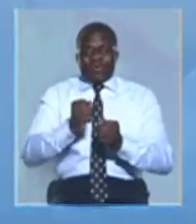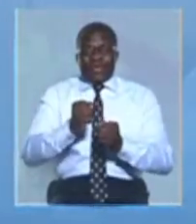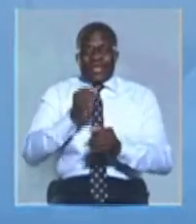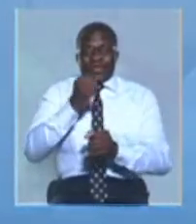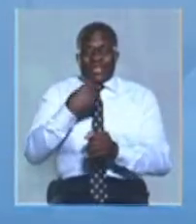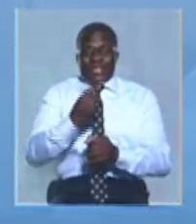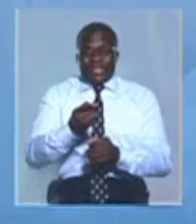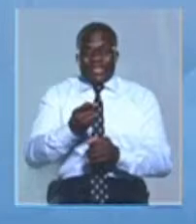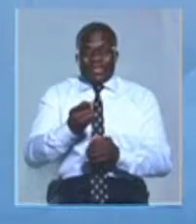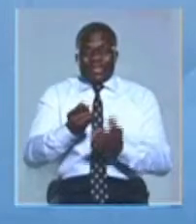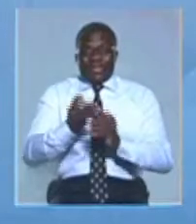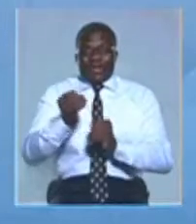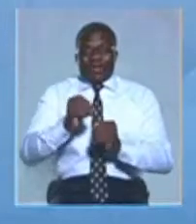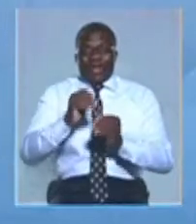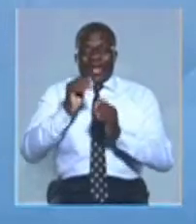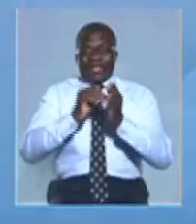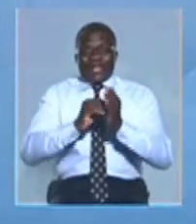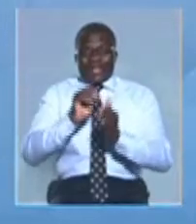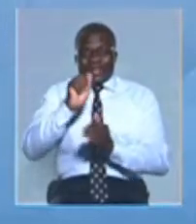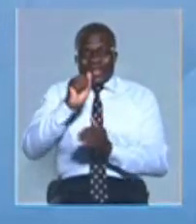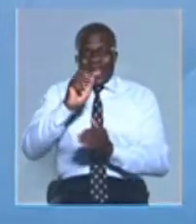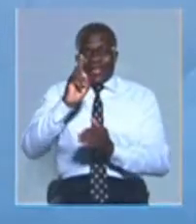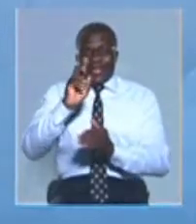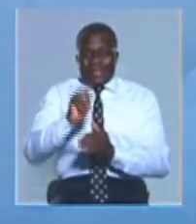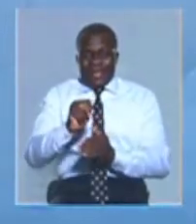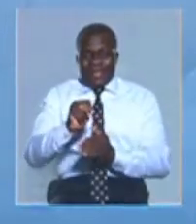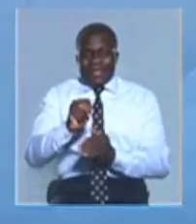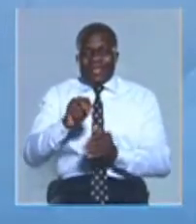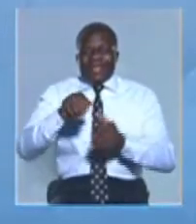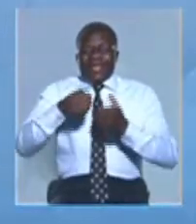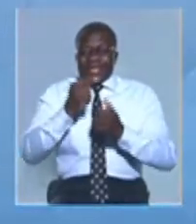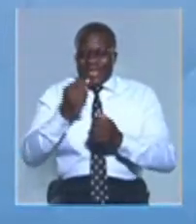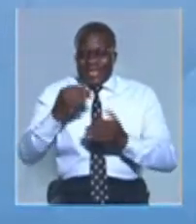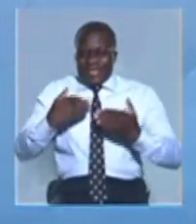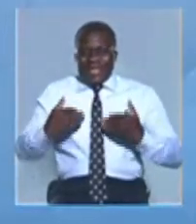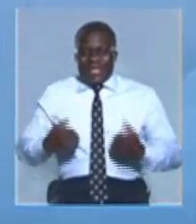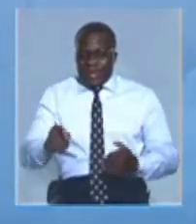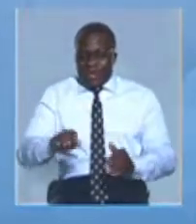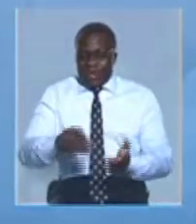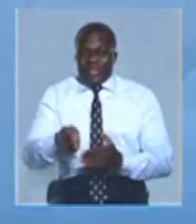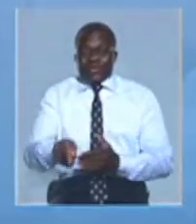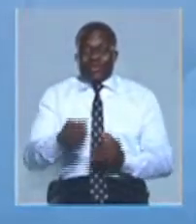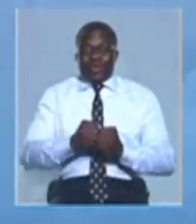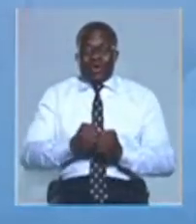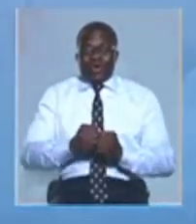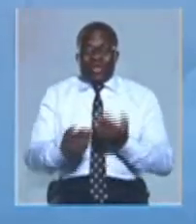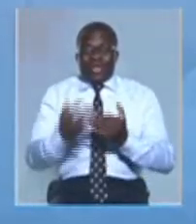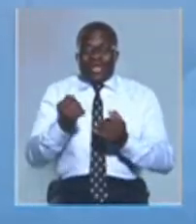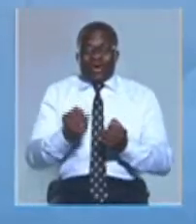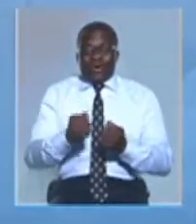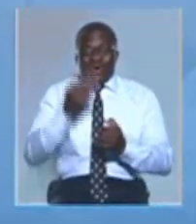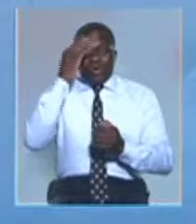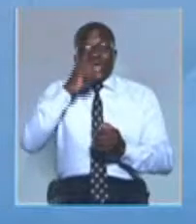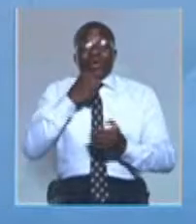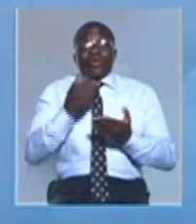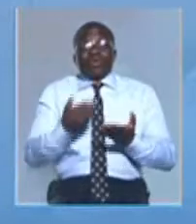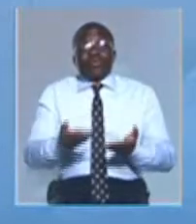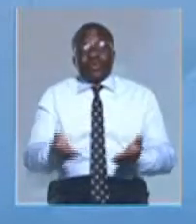déterminer, par des tests d'ADN, l'identité des personnes décédées dont les corps sont